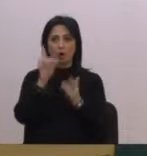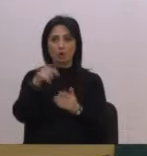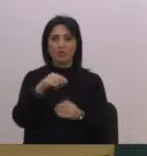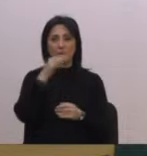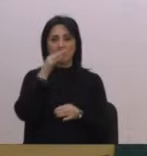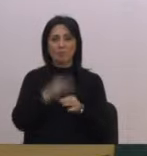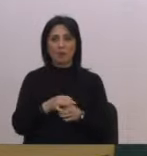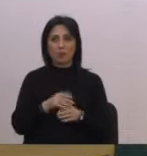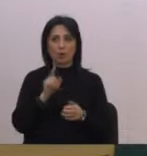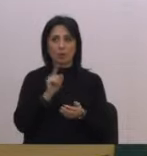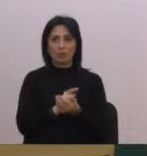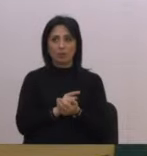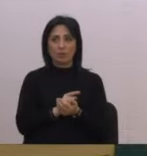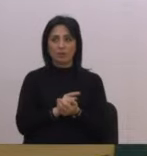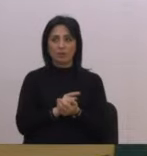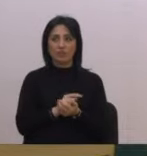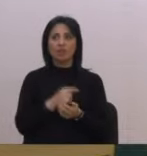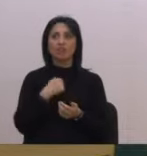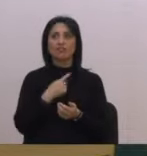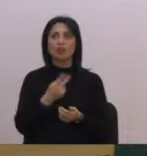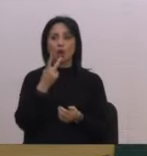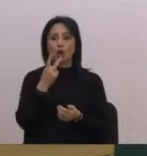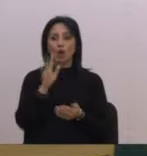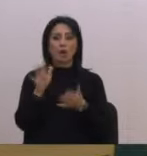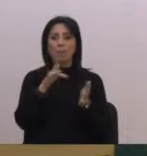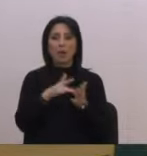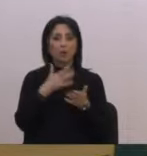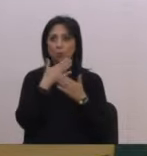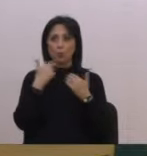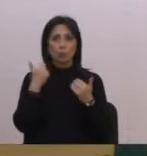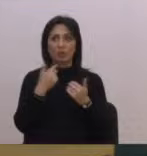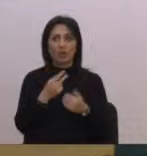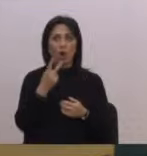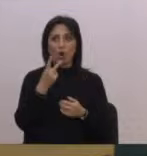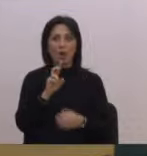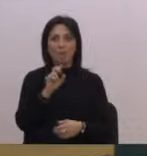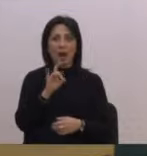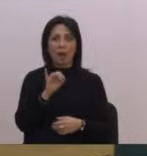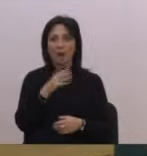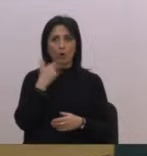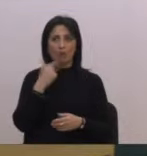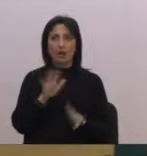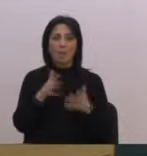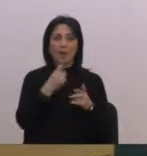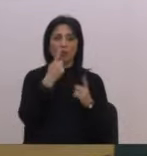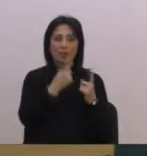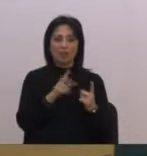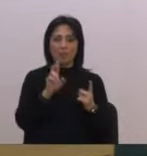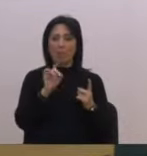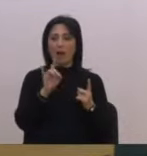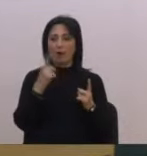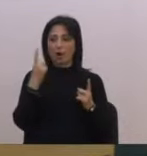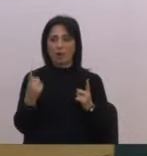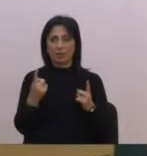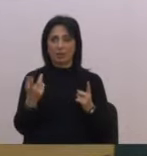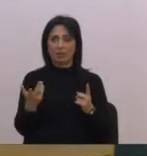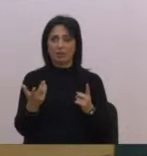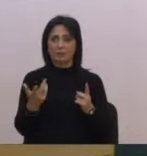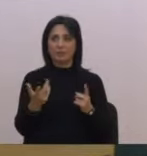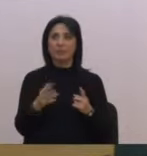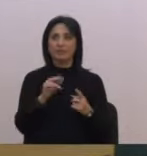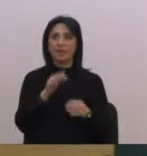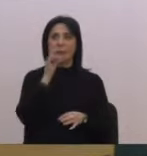პასუხი აუცილებლად. ჩვენ ორი ბათუმი არ გვაქვს და არც ორი ბახმარო. ბათუმიც ერთია და ბახმაროც ერთია